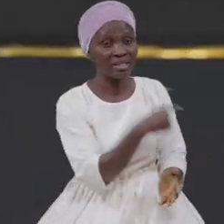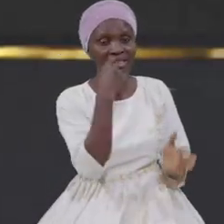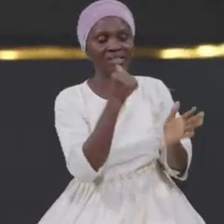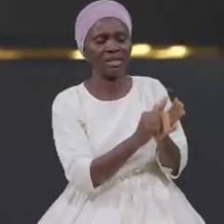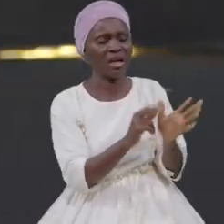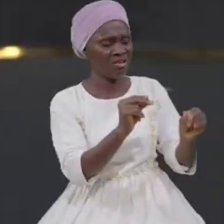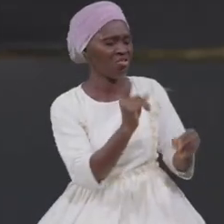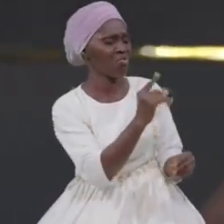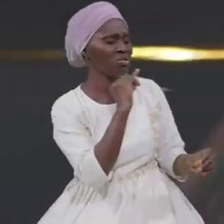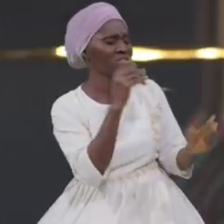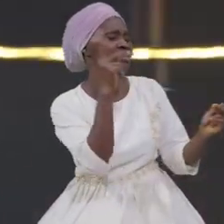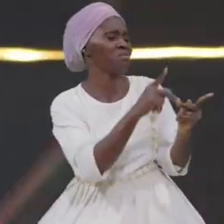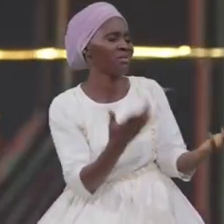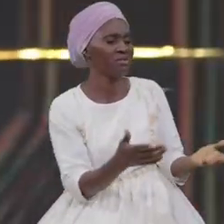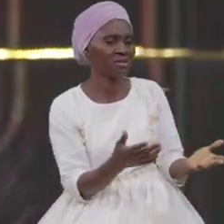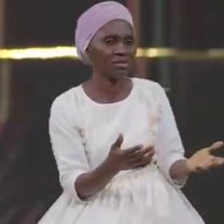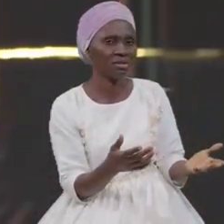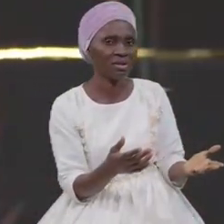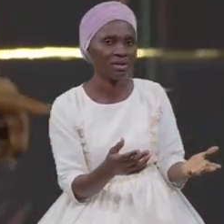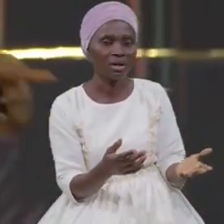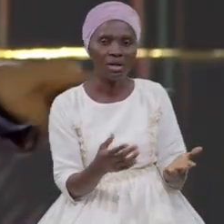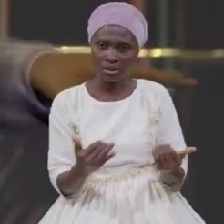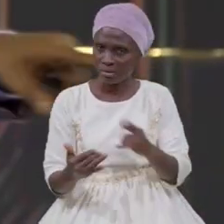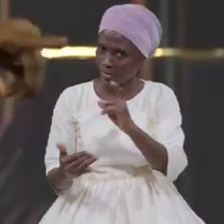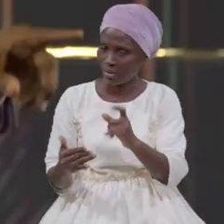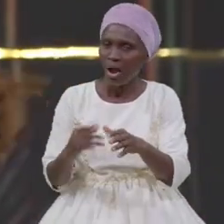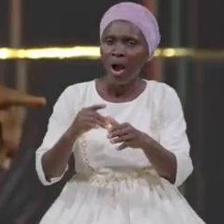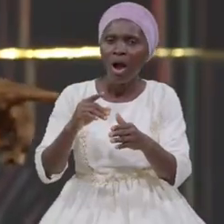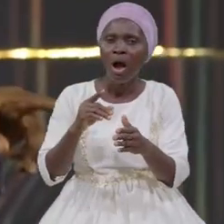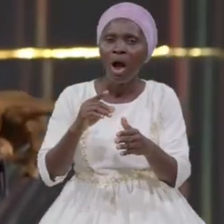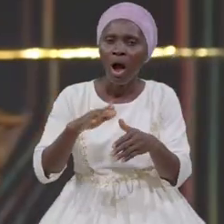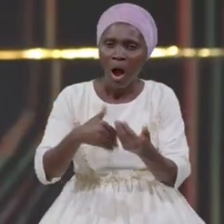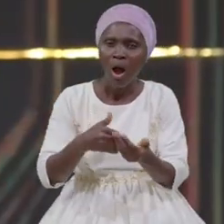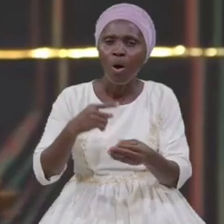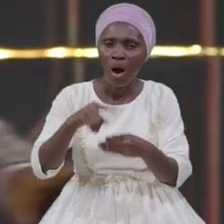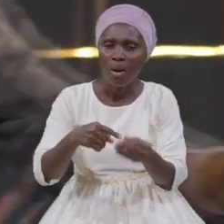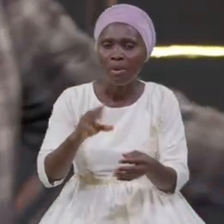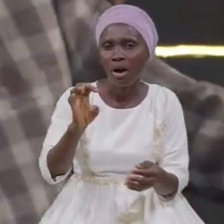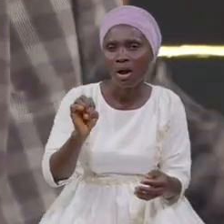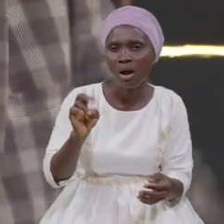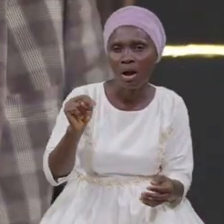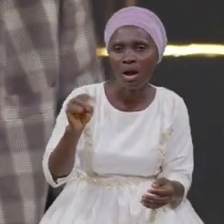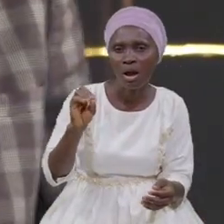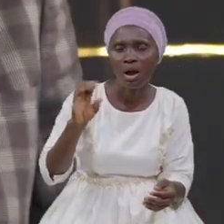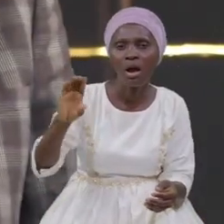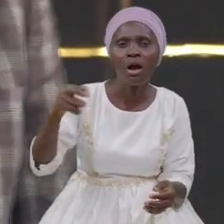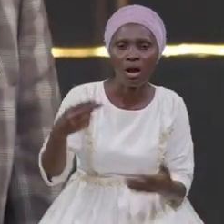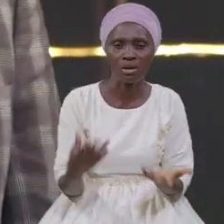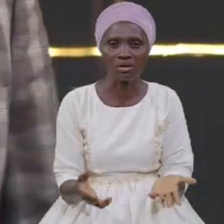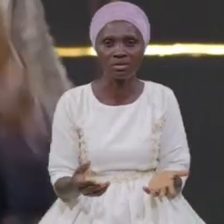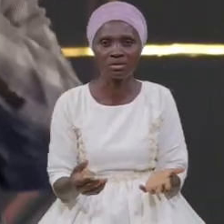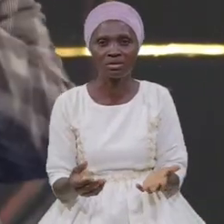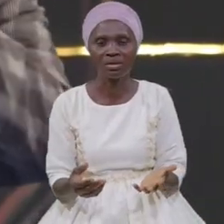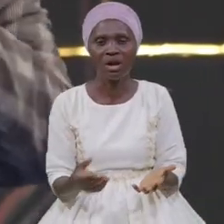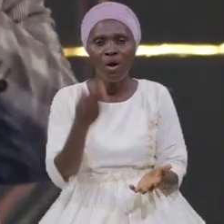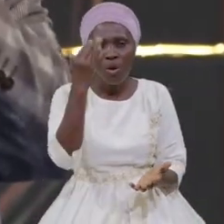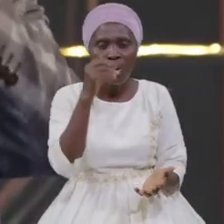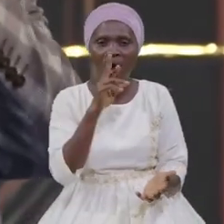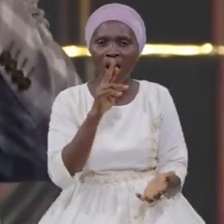parfaite. Ah, j'entends. Pourquoi est-ce que tu cherches ceux qui ne sont pas parfaits et tu es à leur